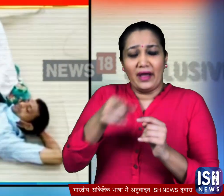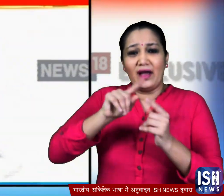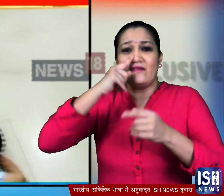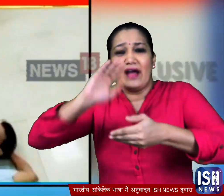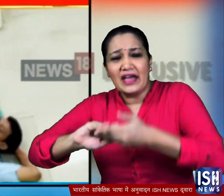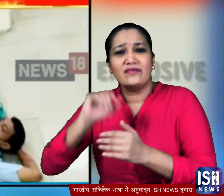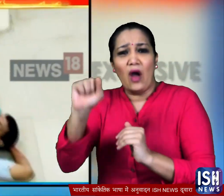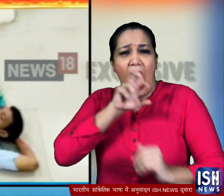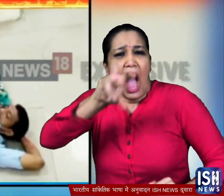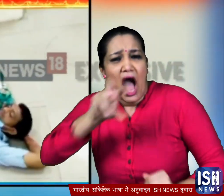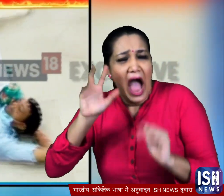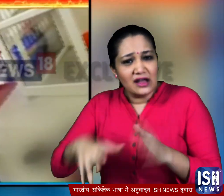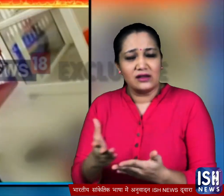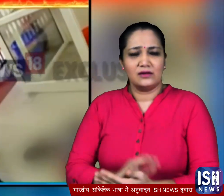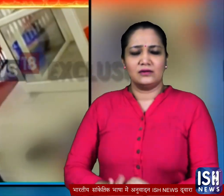गूंजती रही।